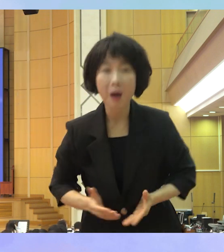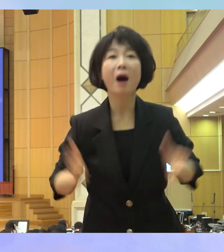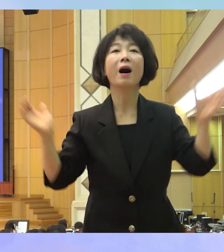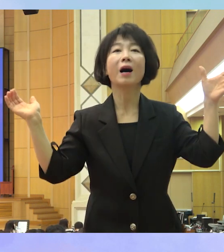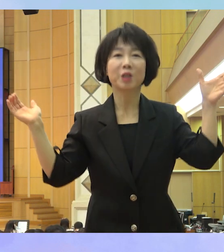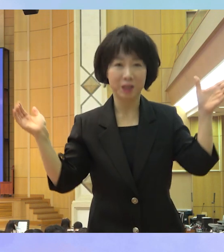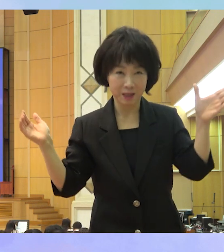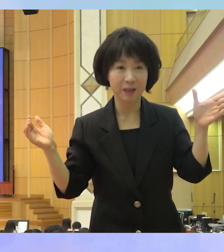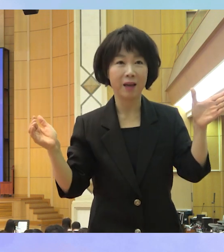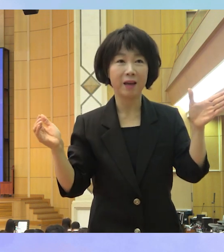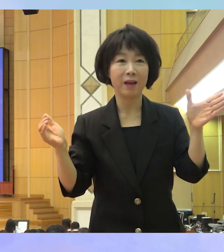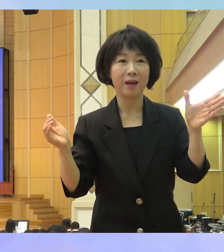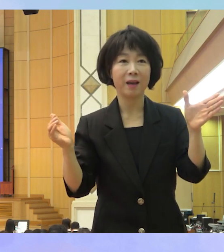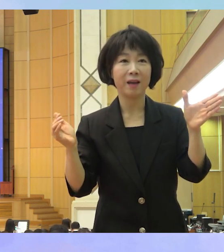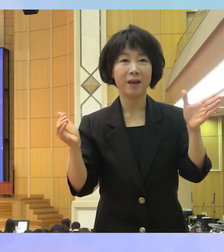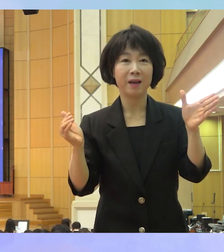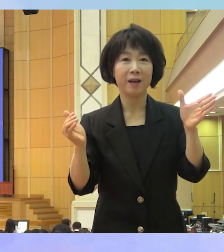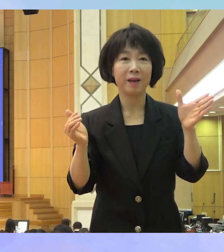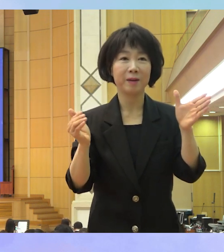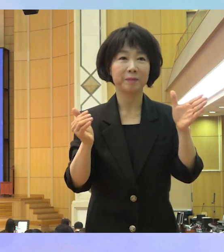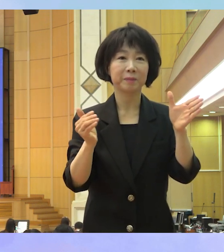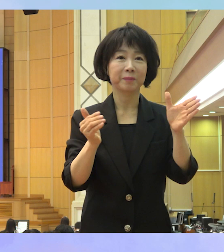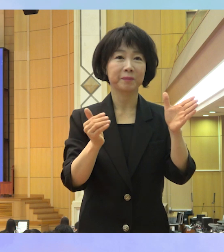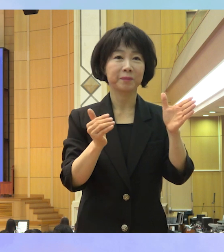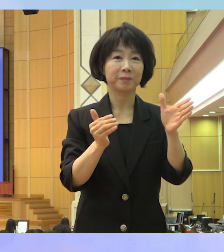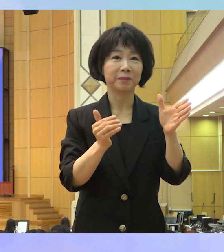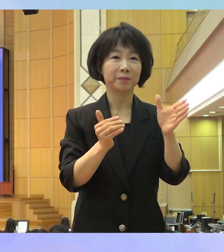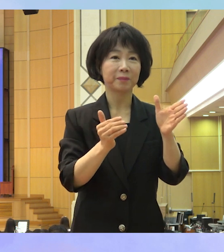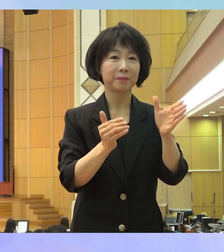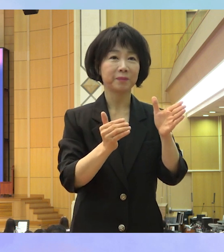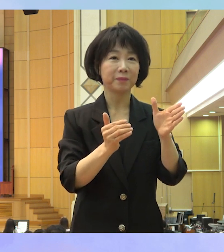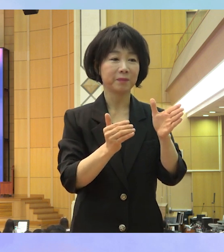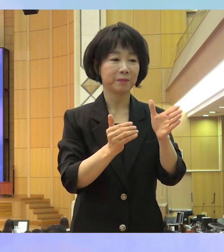형통하게 하시네.